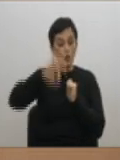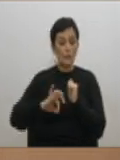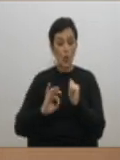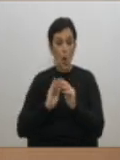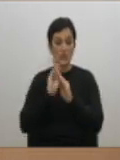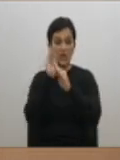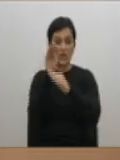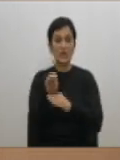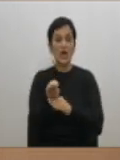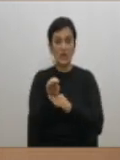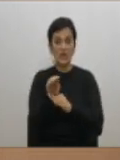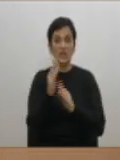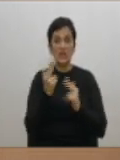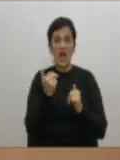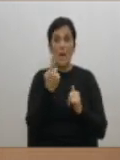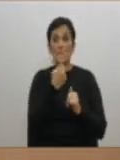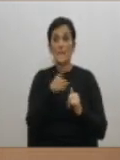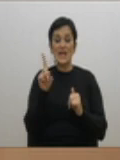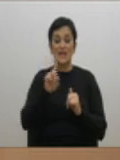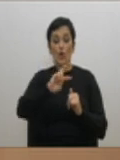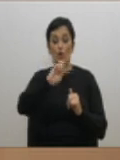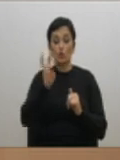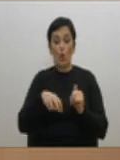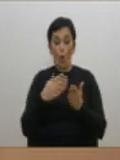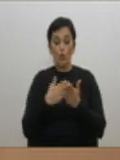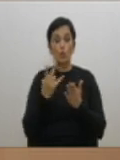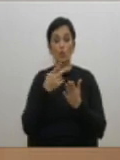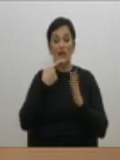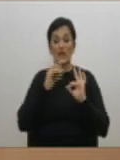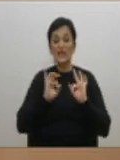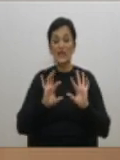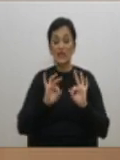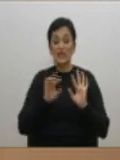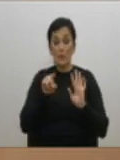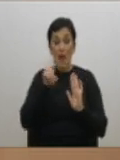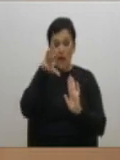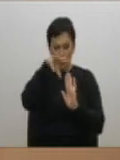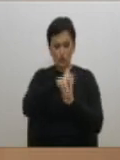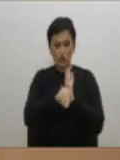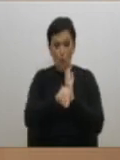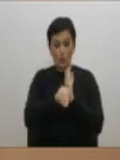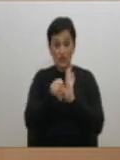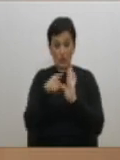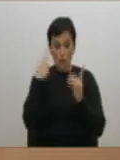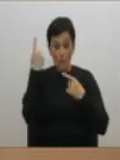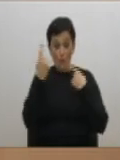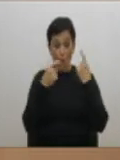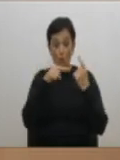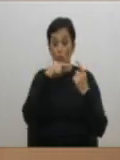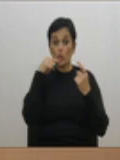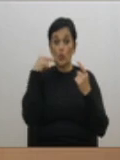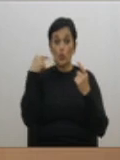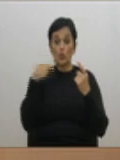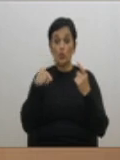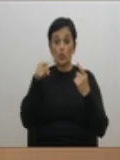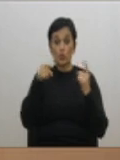გაზრდილი და თითქმის $1 მილიარდ შეადგენს და უნდა გითხრათ, რომ მათ შორის აი ამ მონაცემებში რუსეთიდან